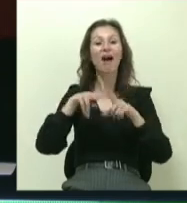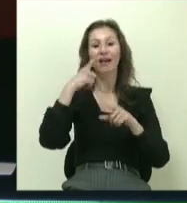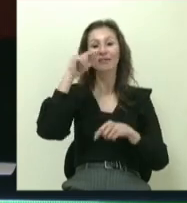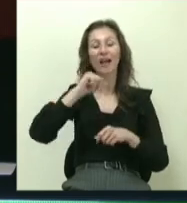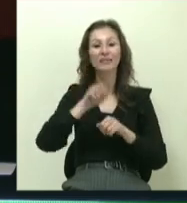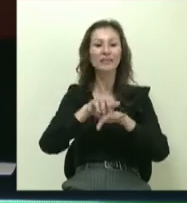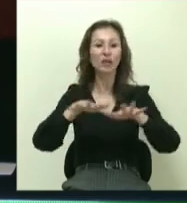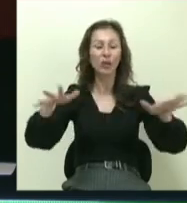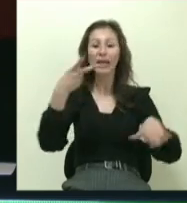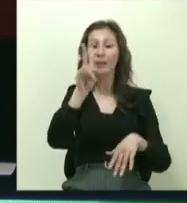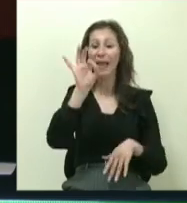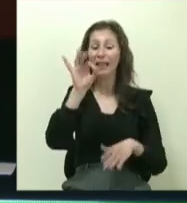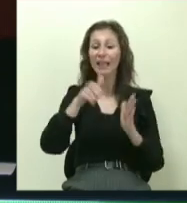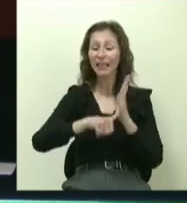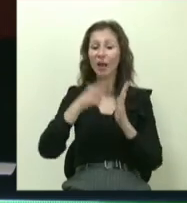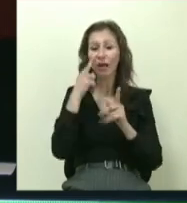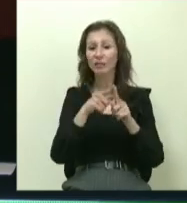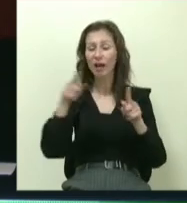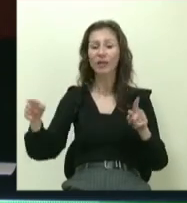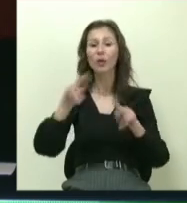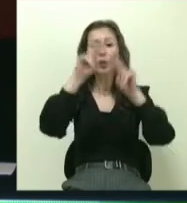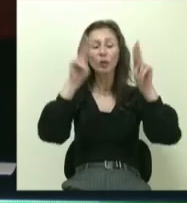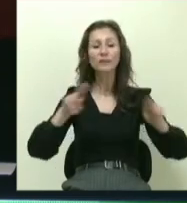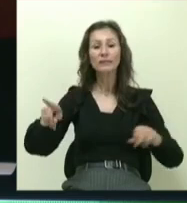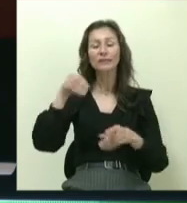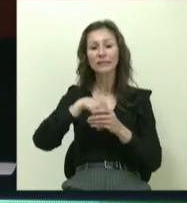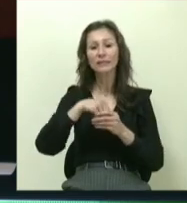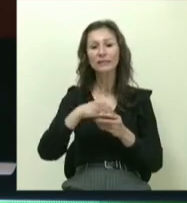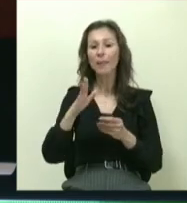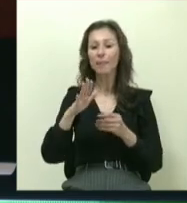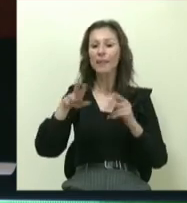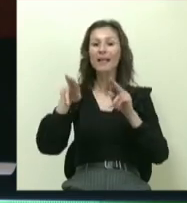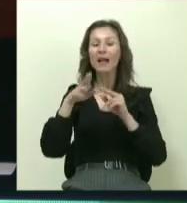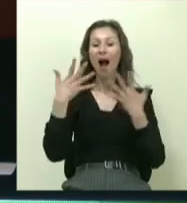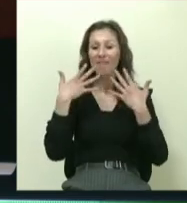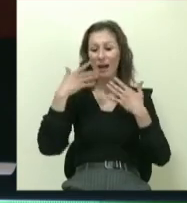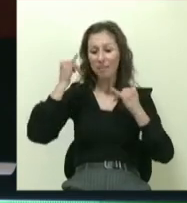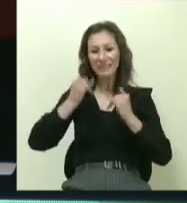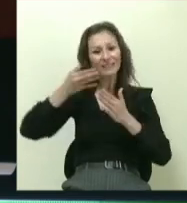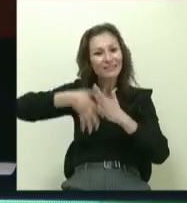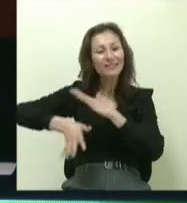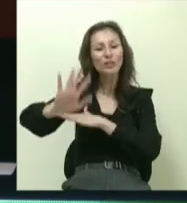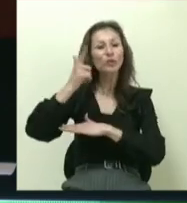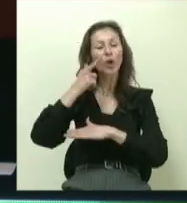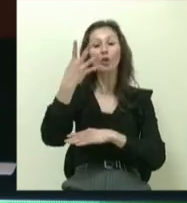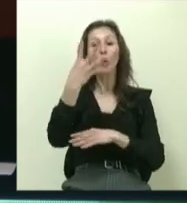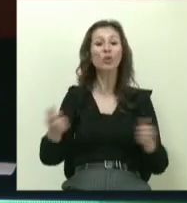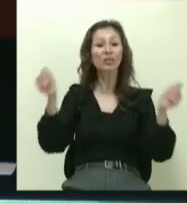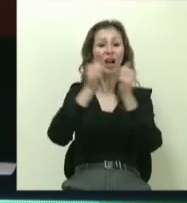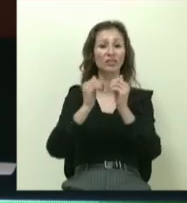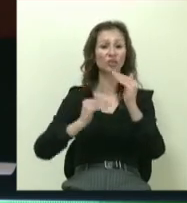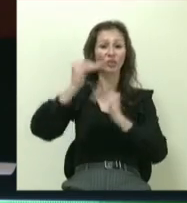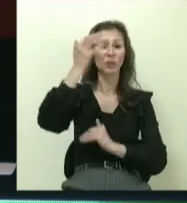2050 yılına kadar uluslararası nallumla ilgili karbondioksit emisyonlarının 4 katına çıkması